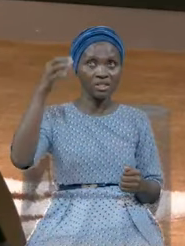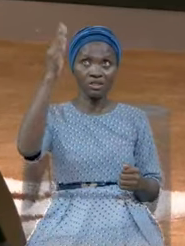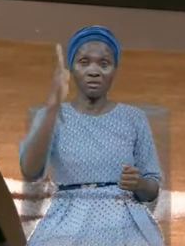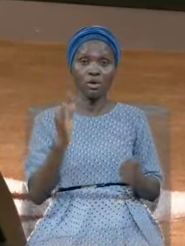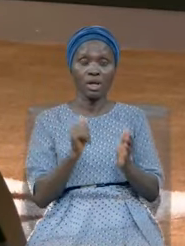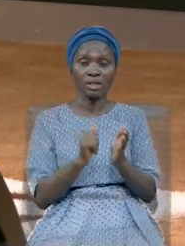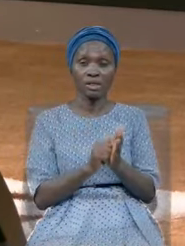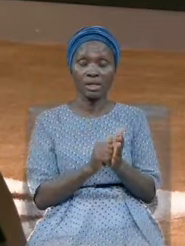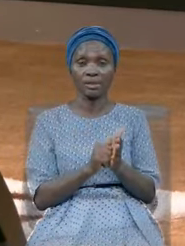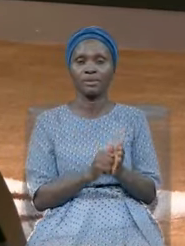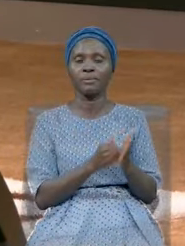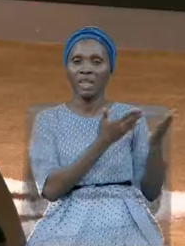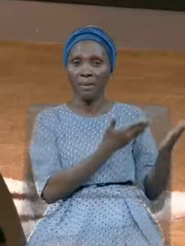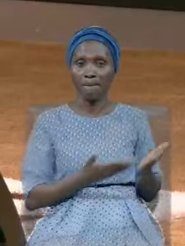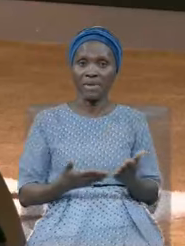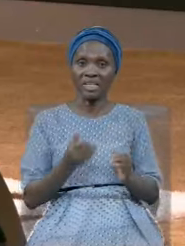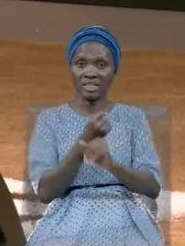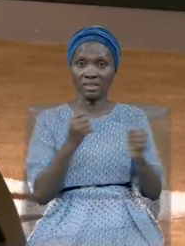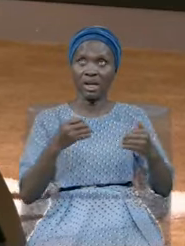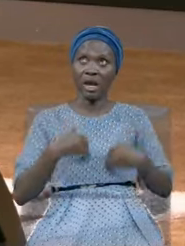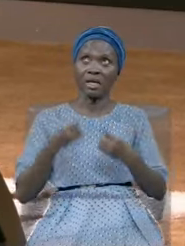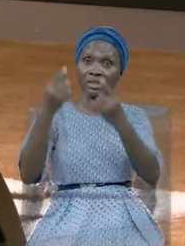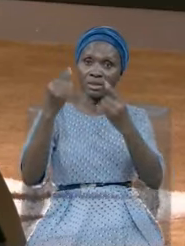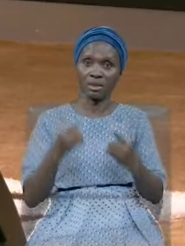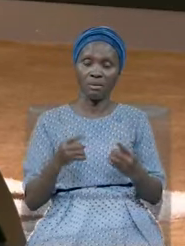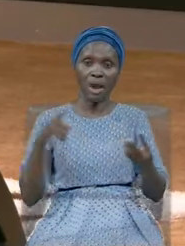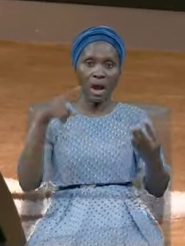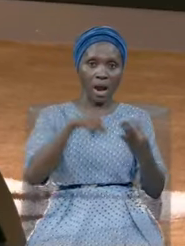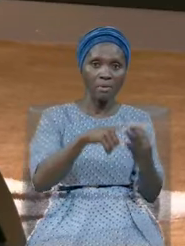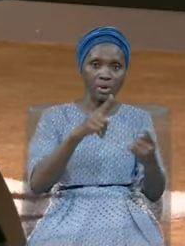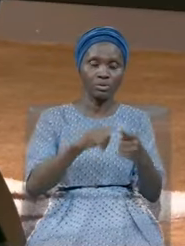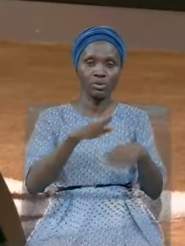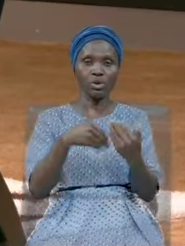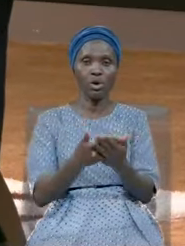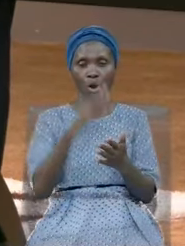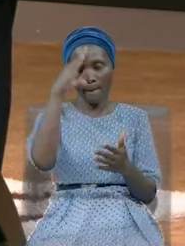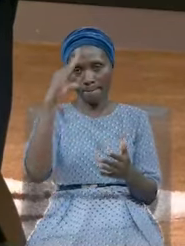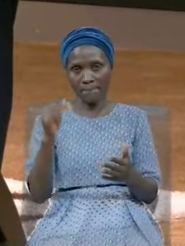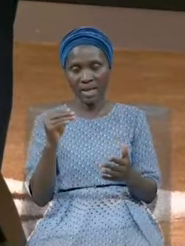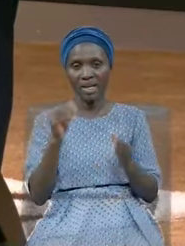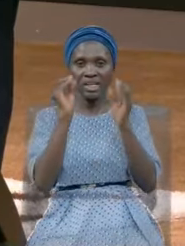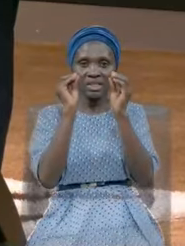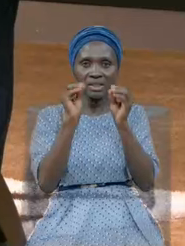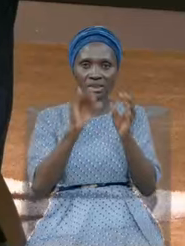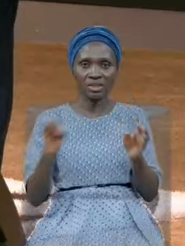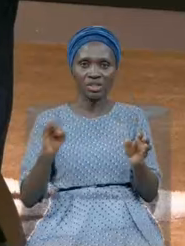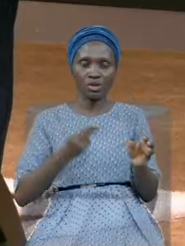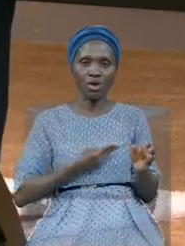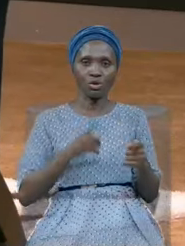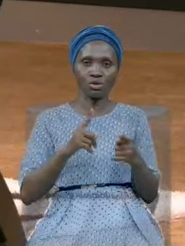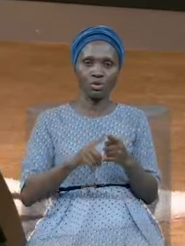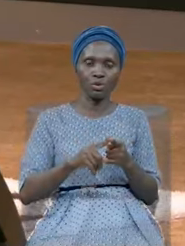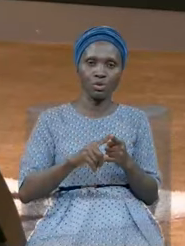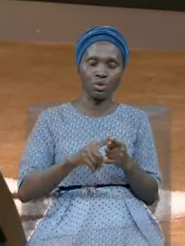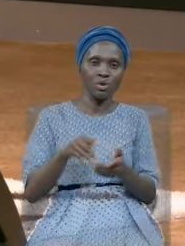a été manifesté verset 12 elle nous enseigne à renoncer à l'impiété et au